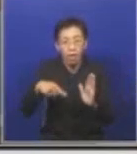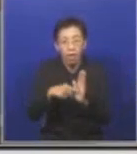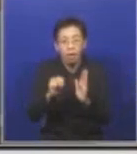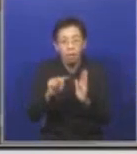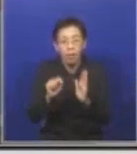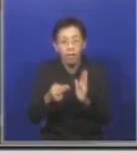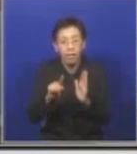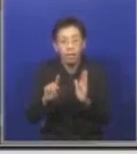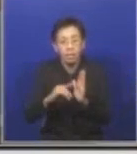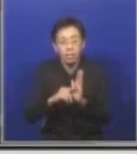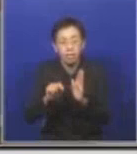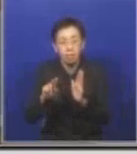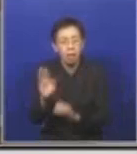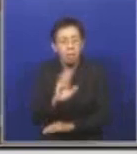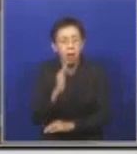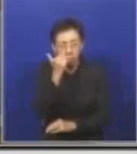ฮะซึ่งใช้เงินคงคลังเงินทุนสำรองไม่ต้องเดือนร้อนพี่น้องประชาชนโดยบอกว่าการที่พี่น้องประชาชนซื้อหุ้นเป็นเจ้าหนี้